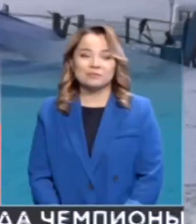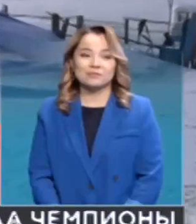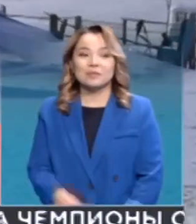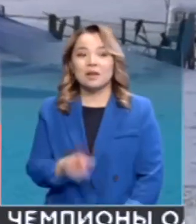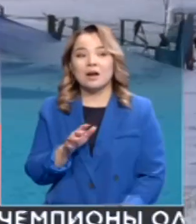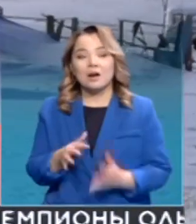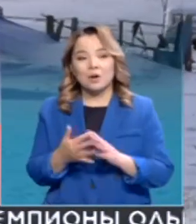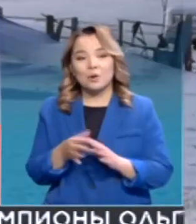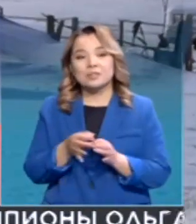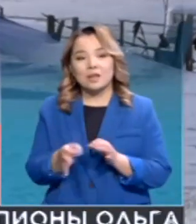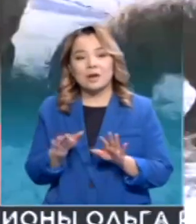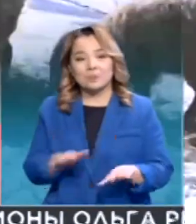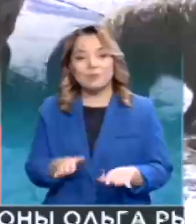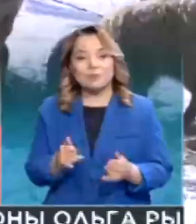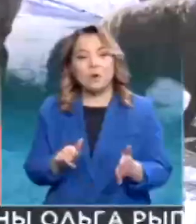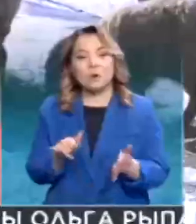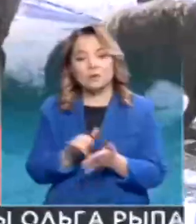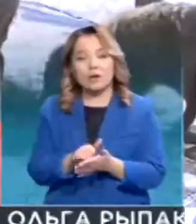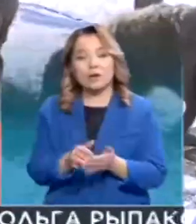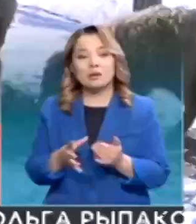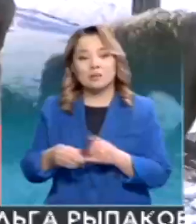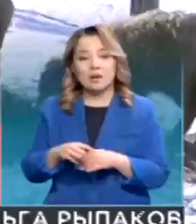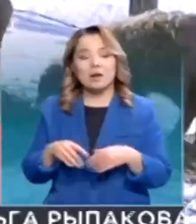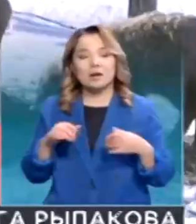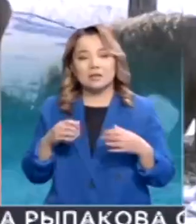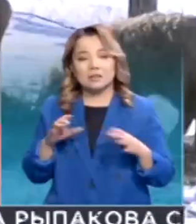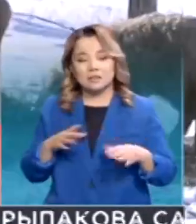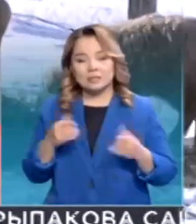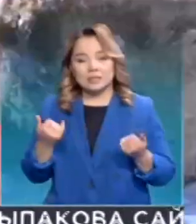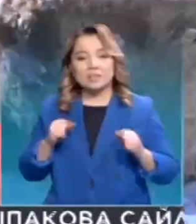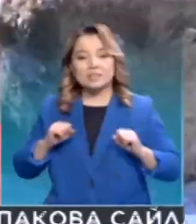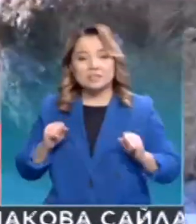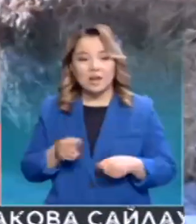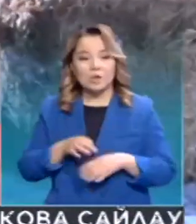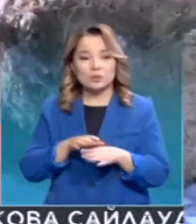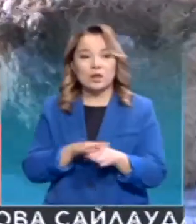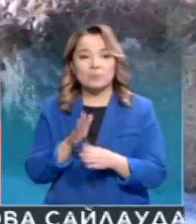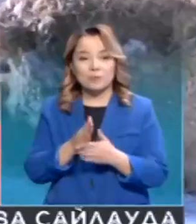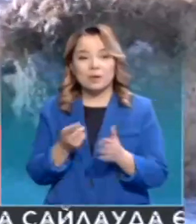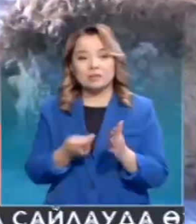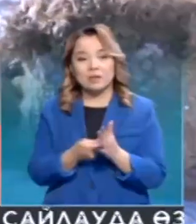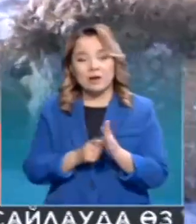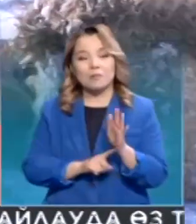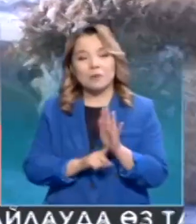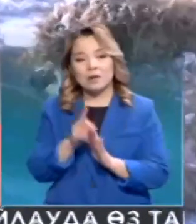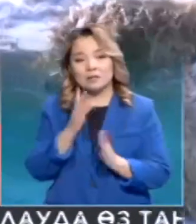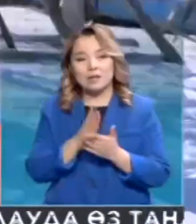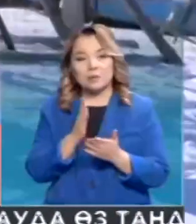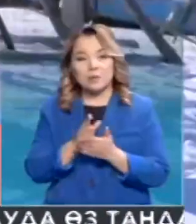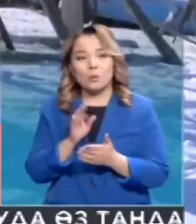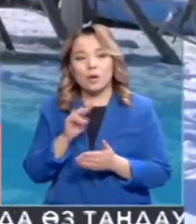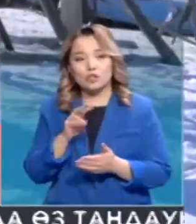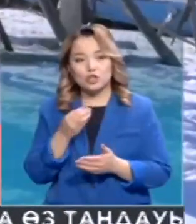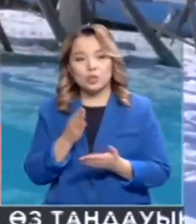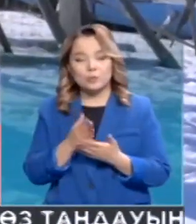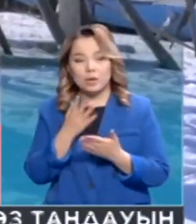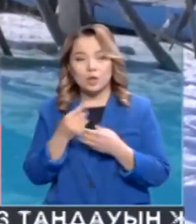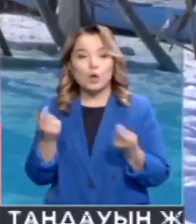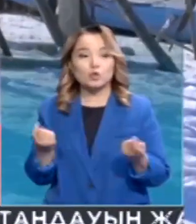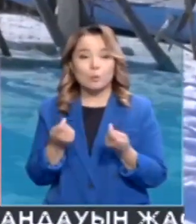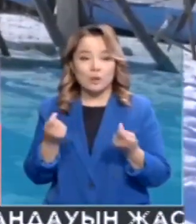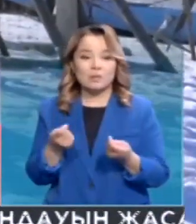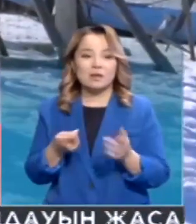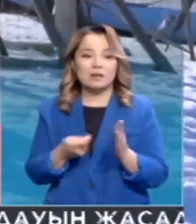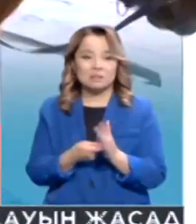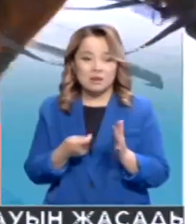Ақтекше ауылы Шағантауының етегінде орналасқан. Маңайында бірнеше қыстақ бар. Қазір оларда мал төлдету науқаны басталды. Қуаныш Мұхамедшинов шопандармен бірге